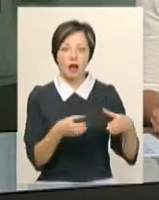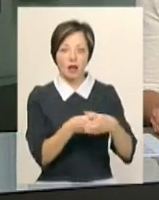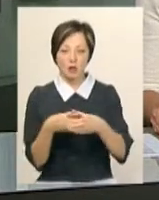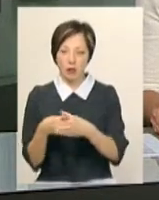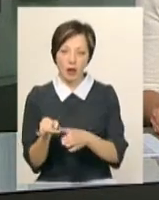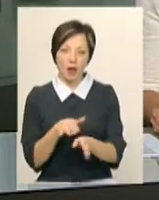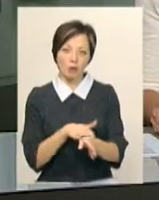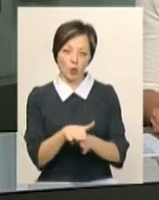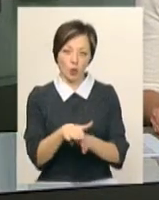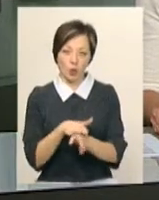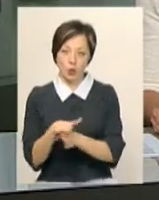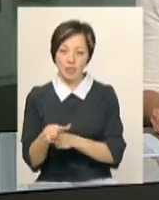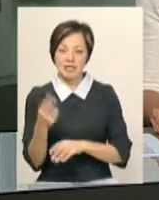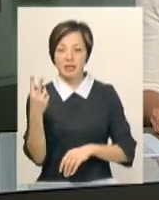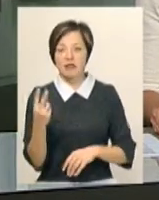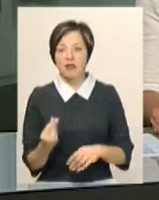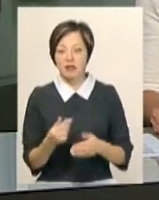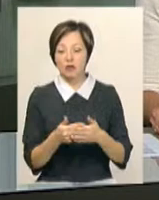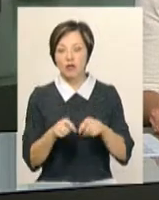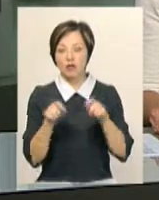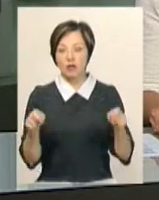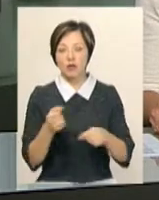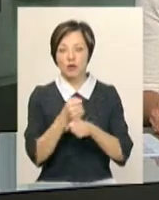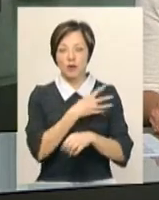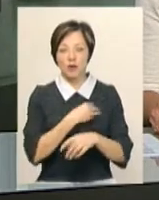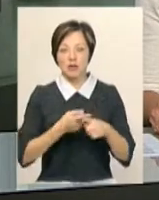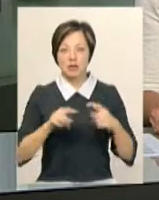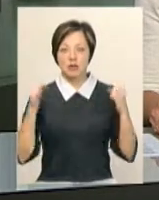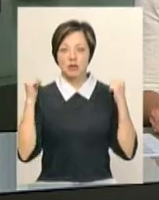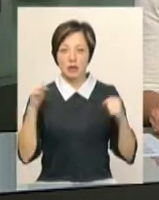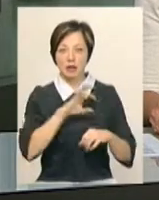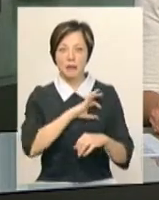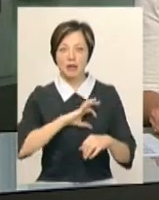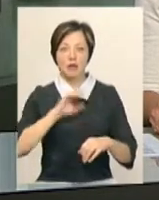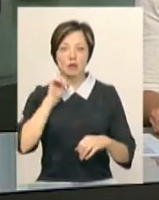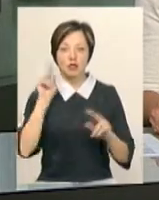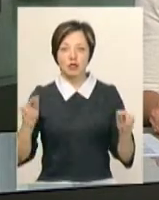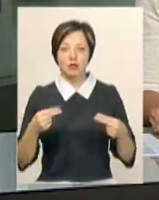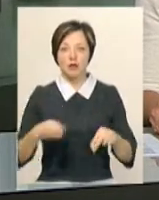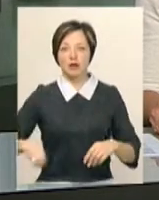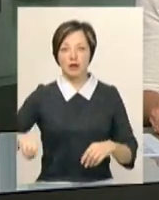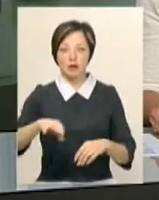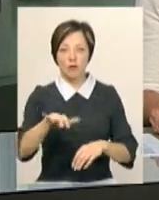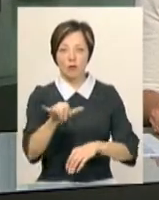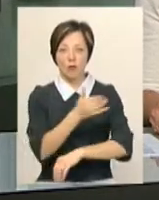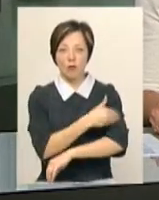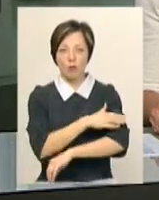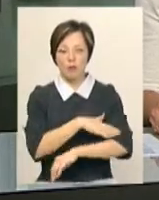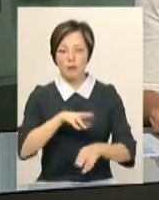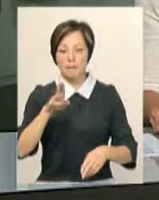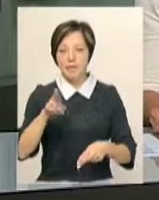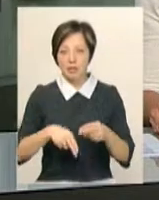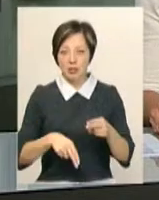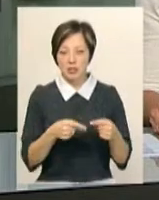категоріях, а й в абсолютних. А за два дні до відкритого Кубка Львова ці спортсмени здобули медалі молодіжного чемпіонату Європи в Польщі. Після